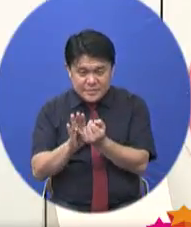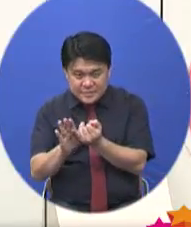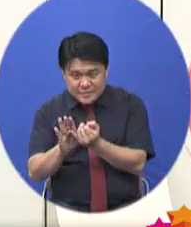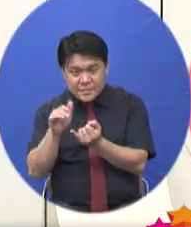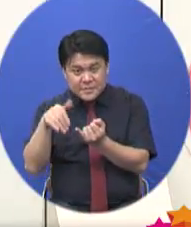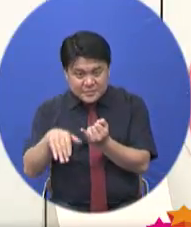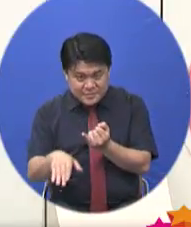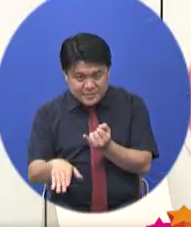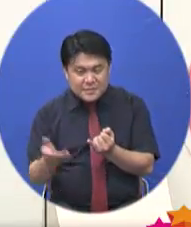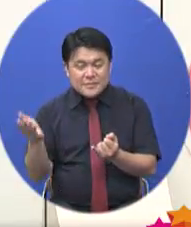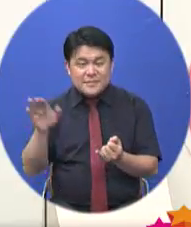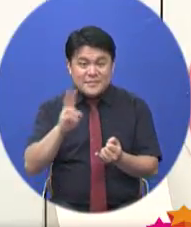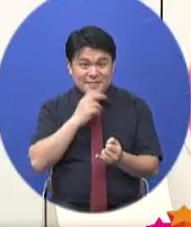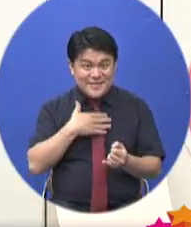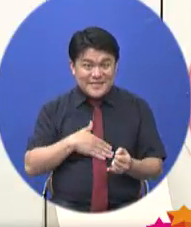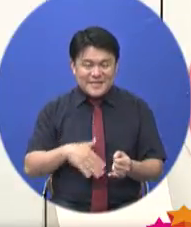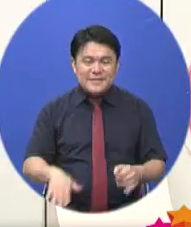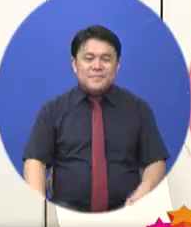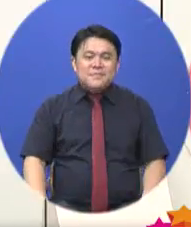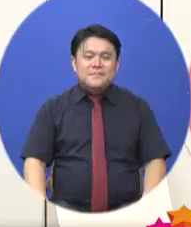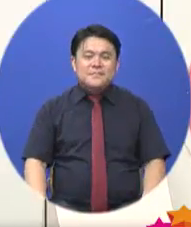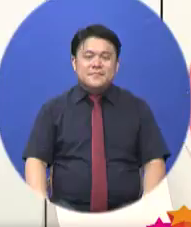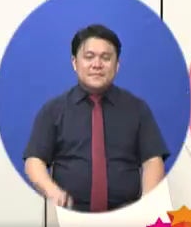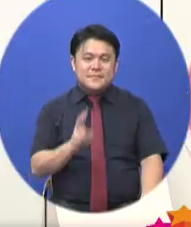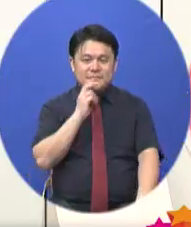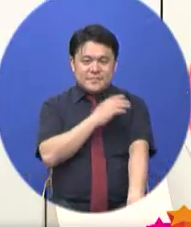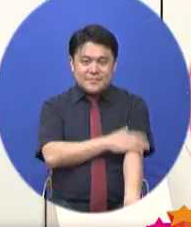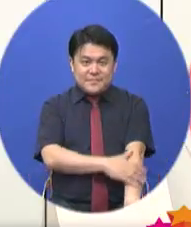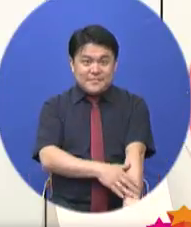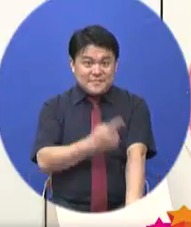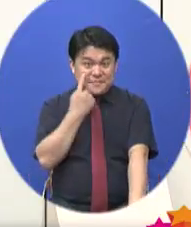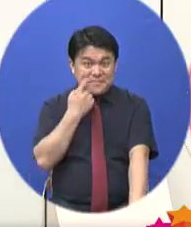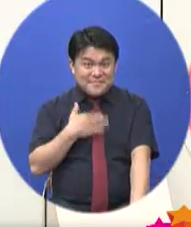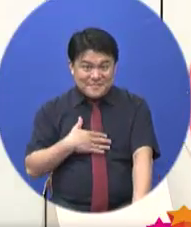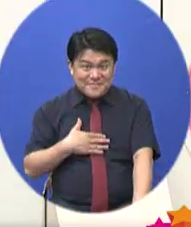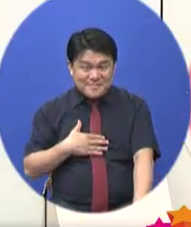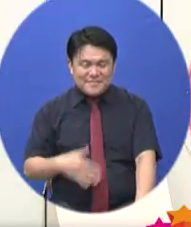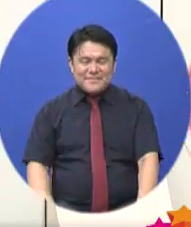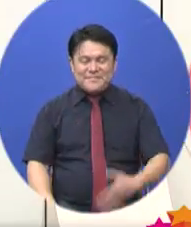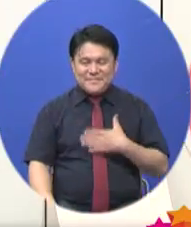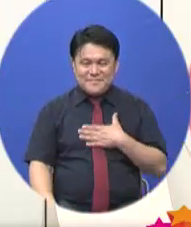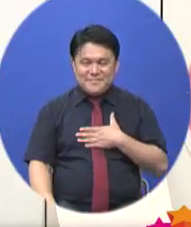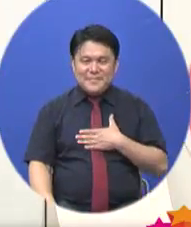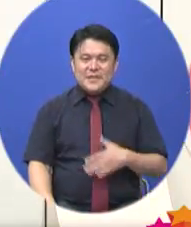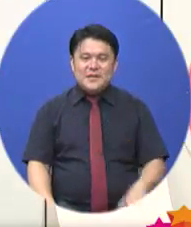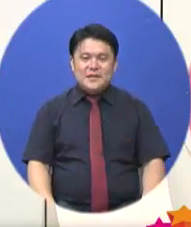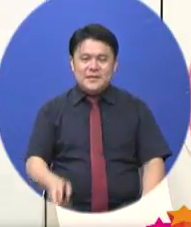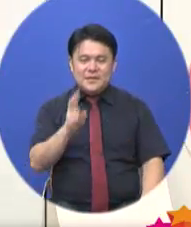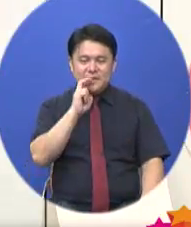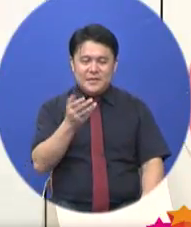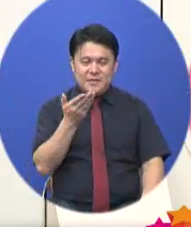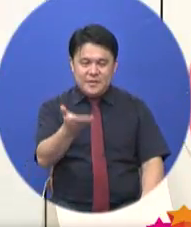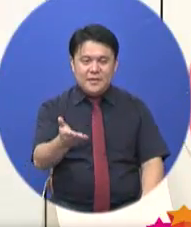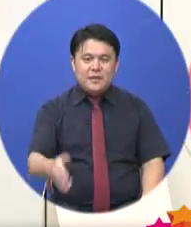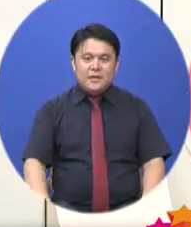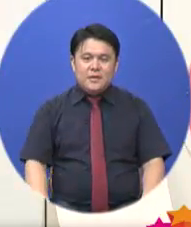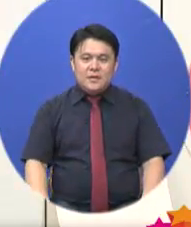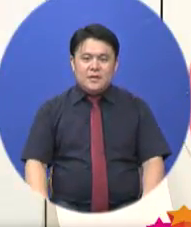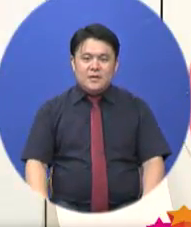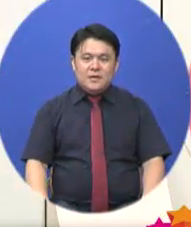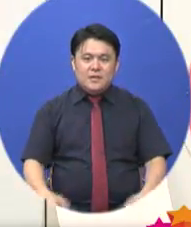달래였건만. 아셨죠? 네, 네. 이 네, 부분을 잘 부르시기 바랍니다. 네. 네, 음악 드리겠습니다.